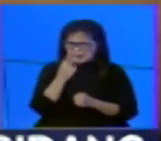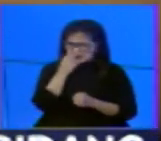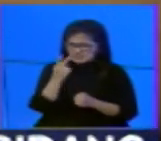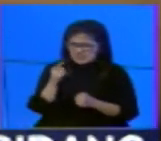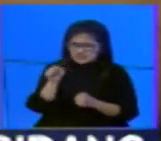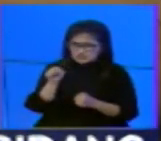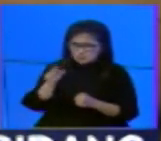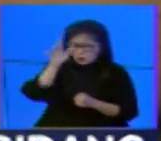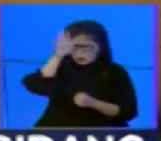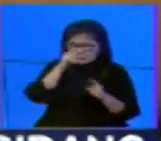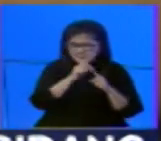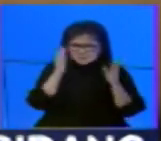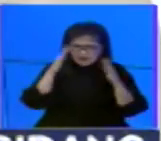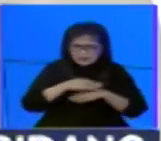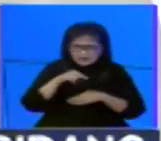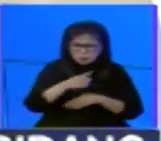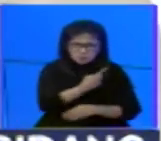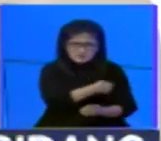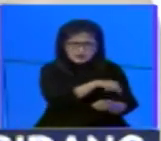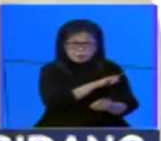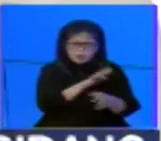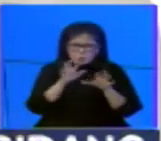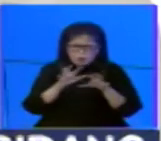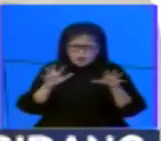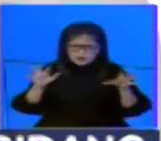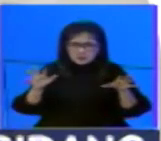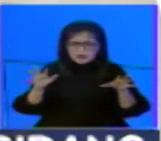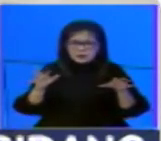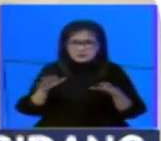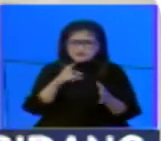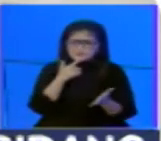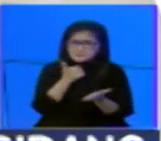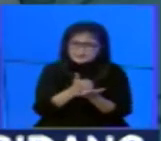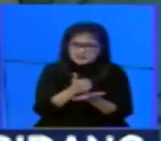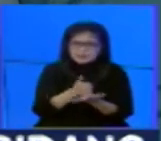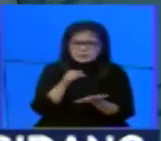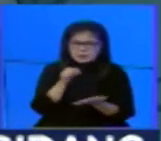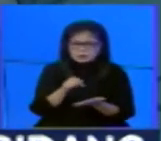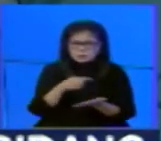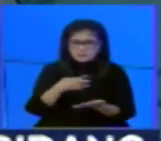mempunyai bakat asal mereka bisa berbuat dan niat